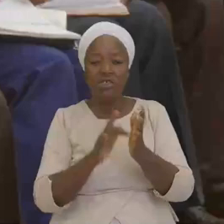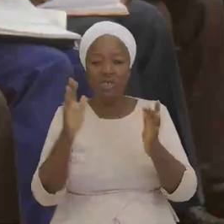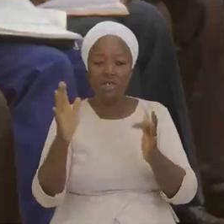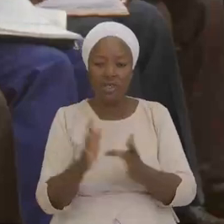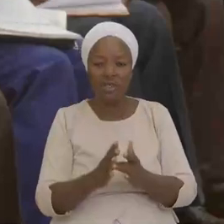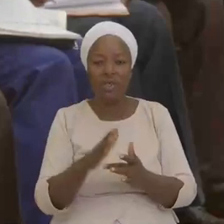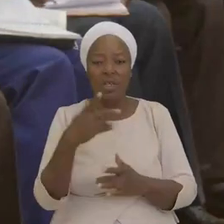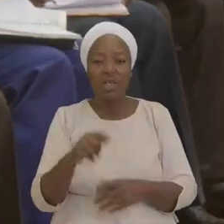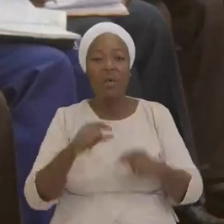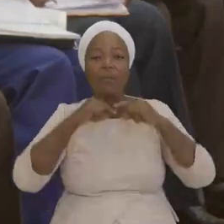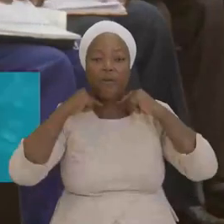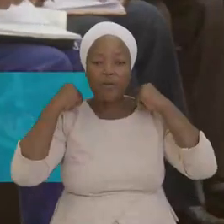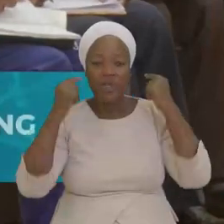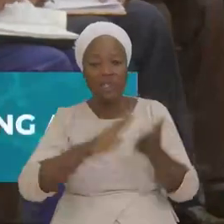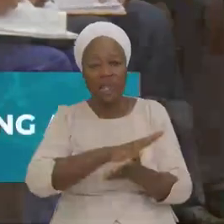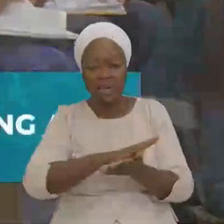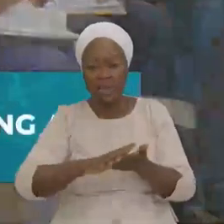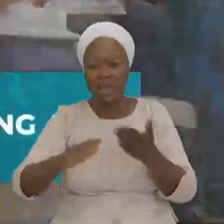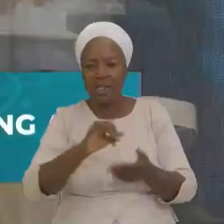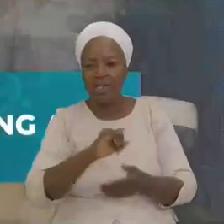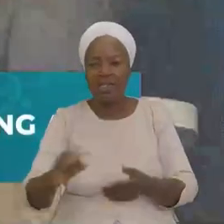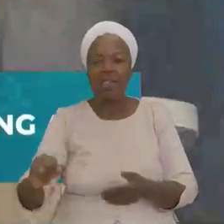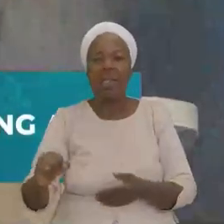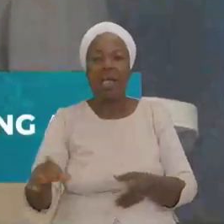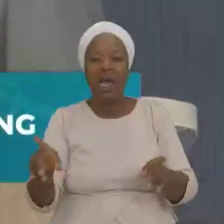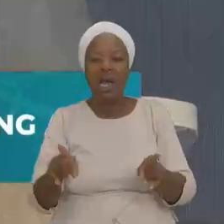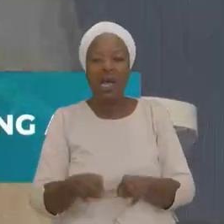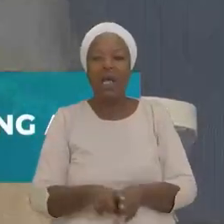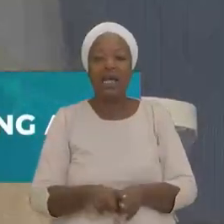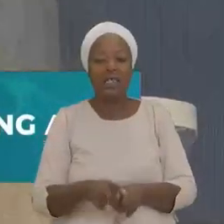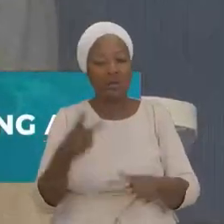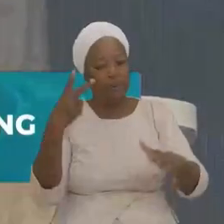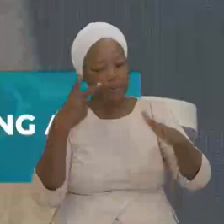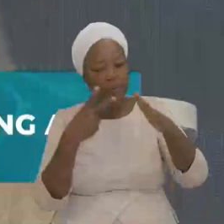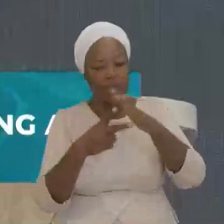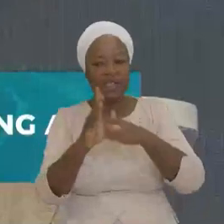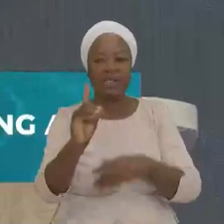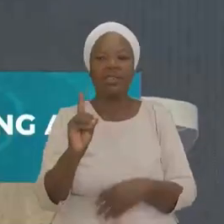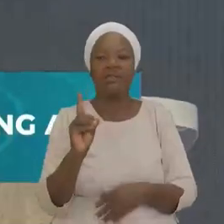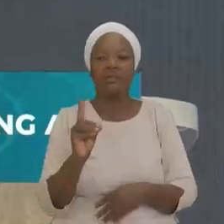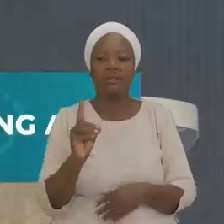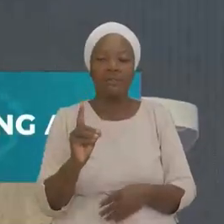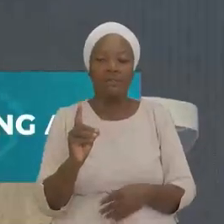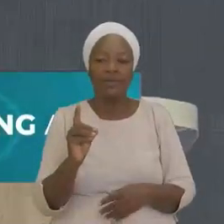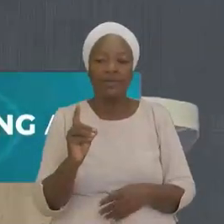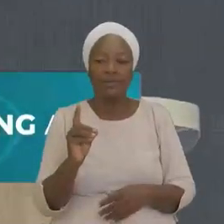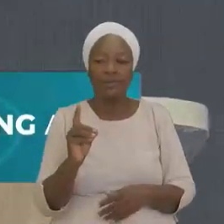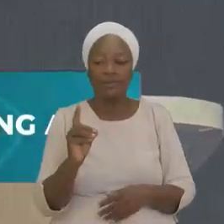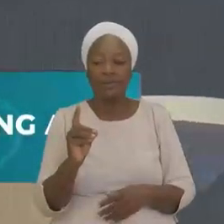Deuxième point, recevoir la purification de Jésus, le sacrificateur, comme